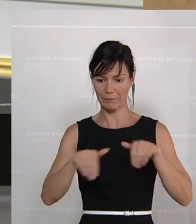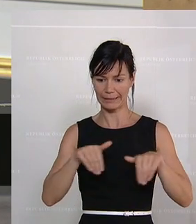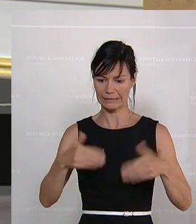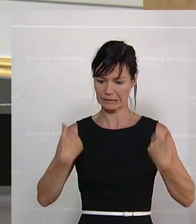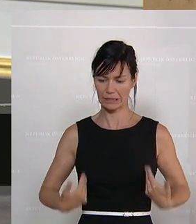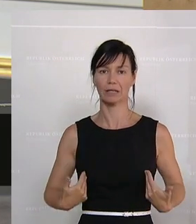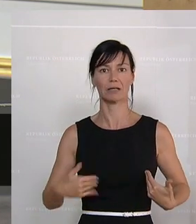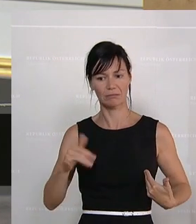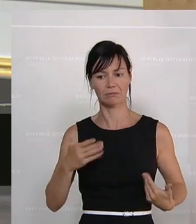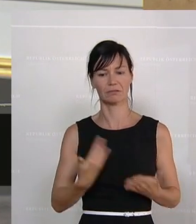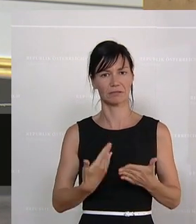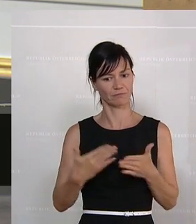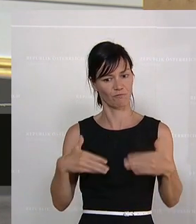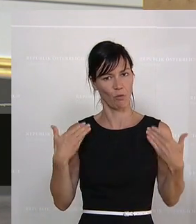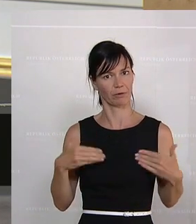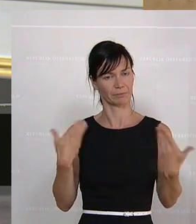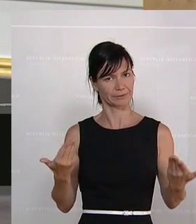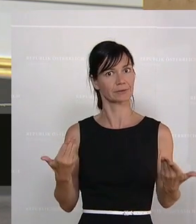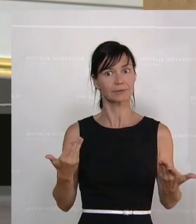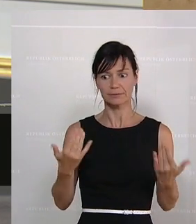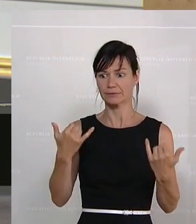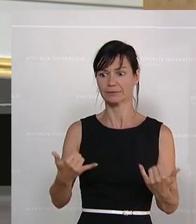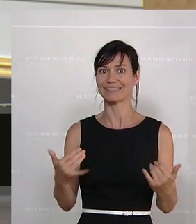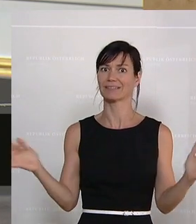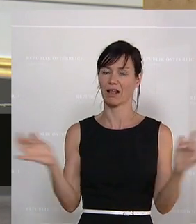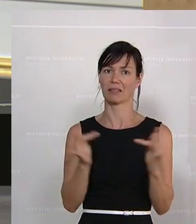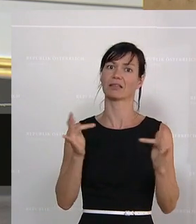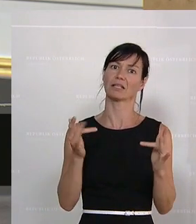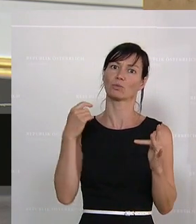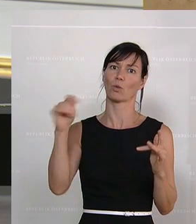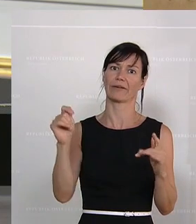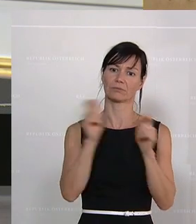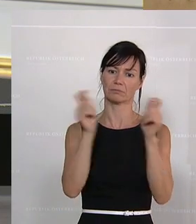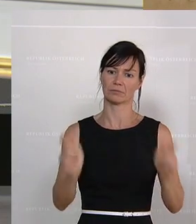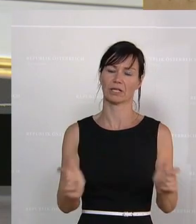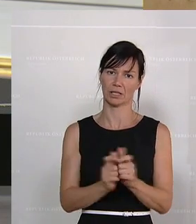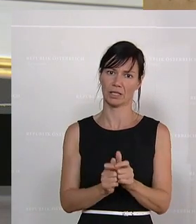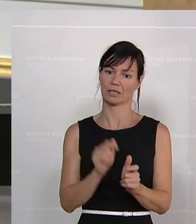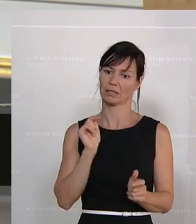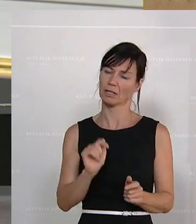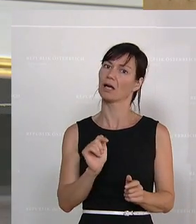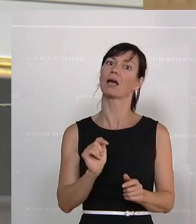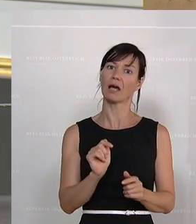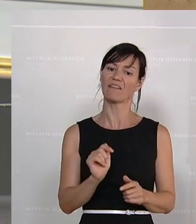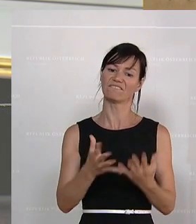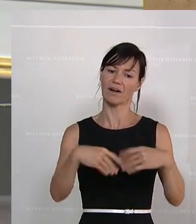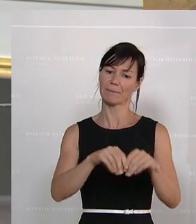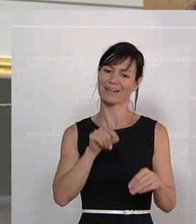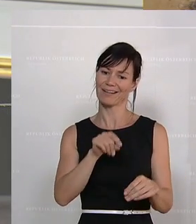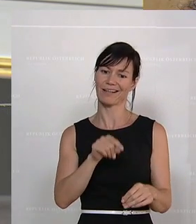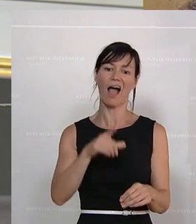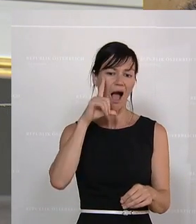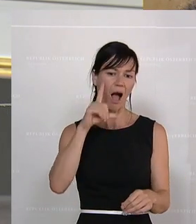dass wir mit dem nunmehrigen an die teuerung paket die familien dieses herzstück und die tragende säule